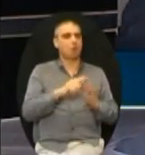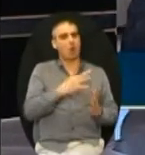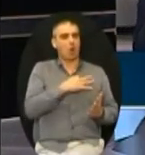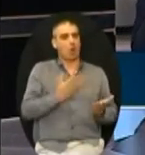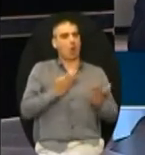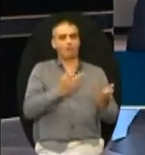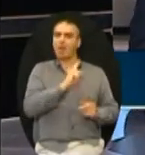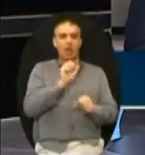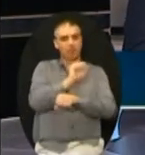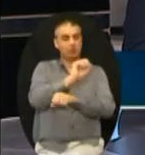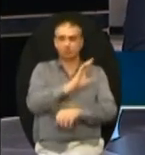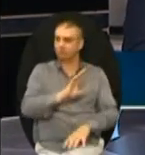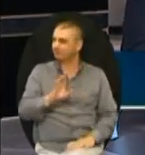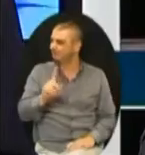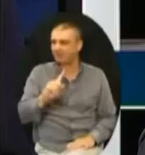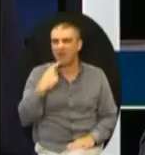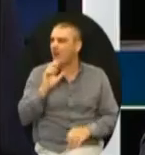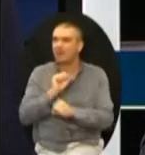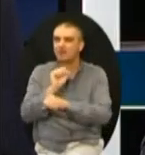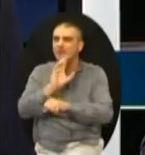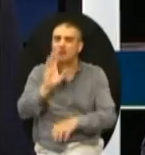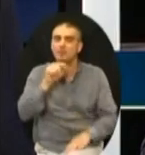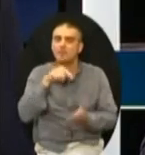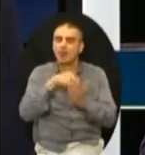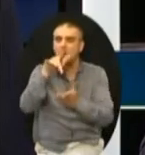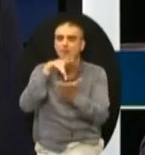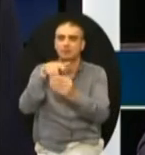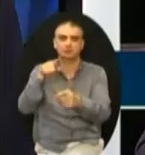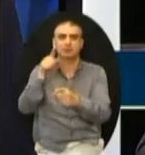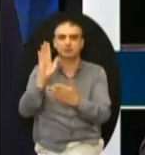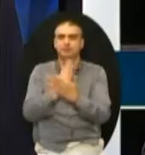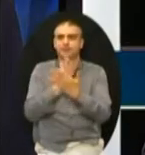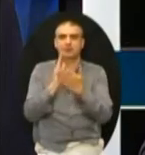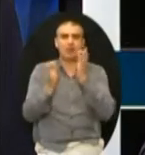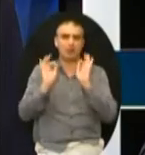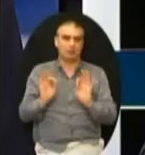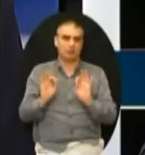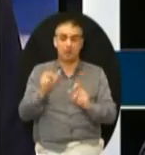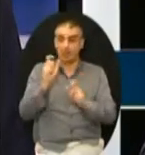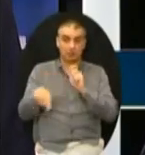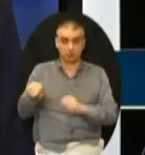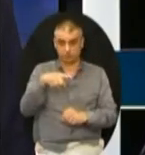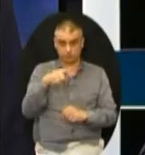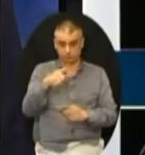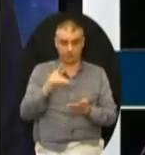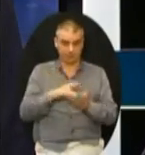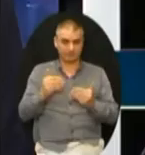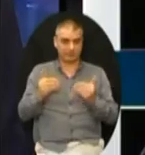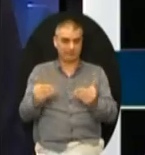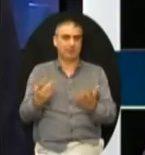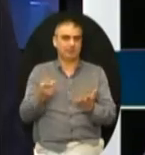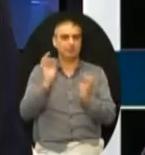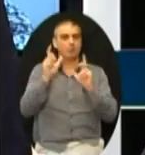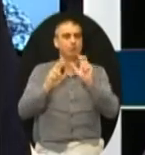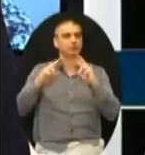של קורבן, ואל תבוא בטענות. אתה אל תבוא בטענות מכיוון שאתה נמצא, זה גם הפסיקה באופן מפורש, אנשים שהם בפרונט, בפרט